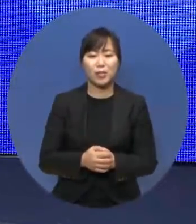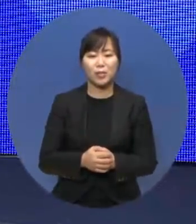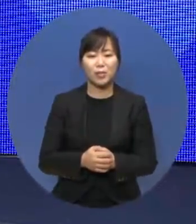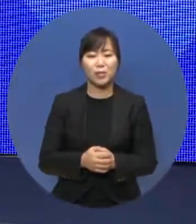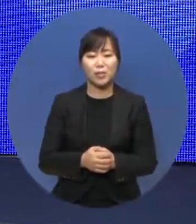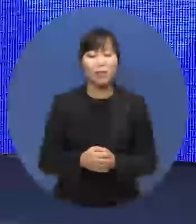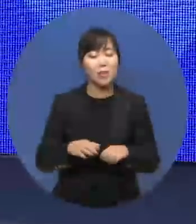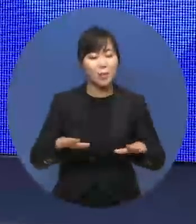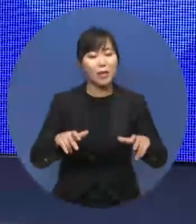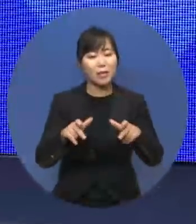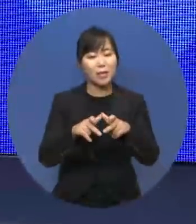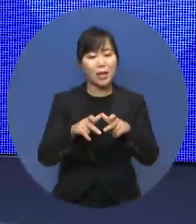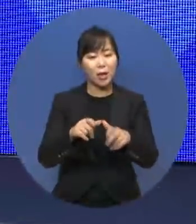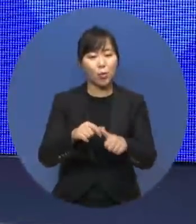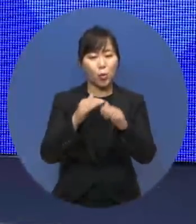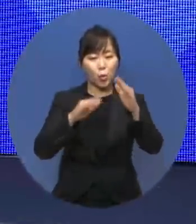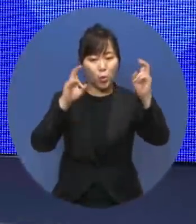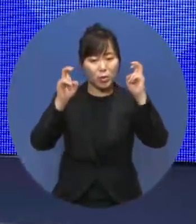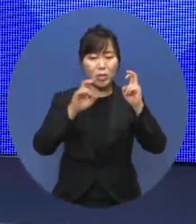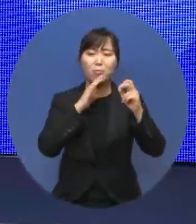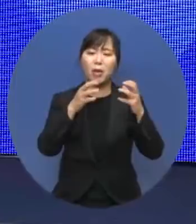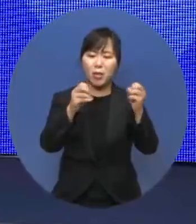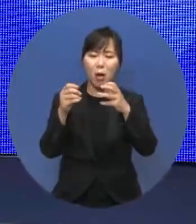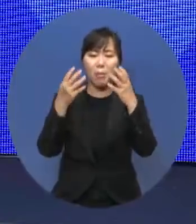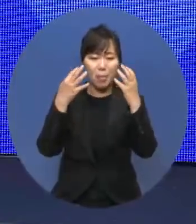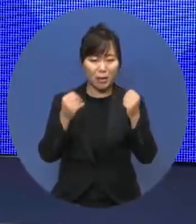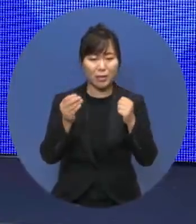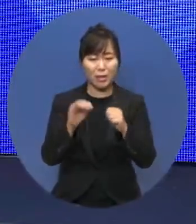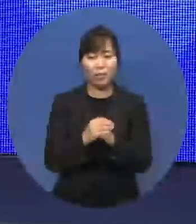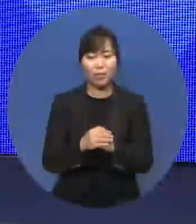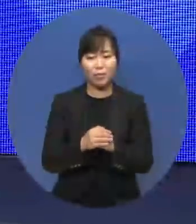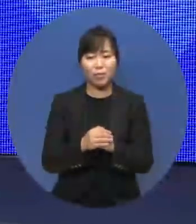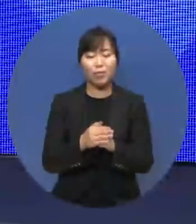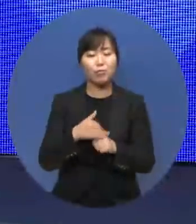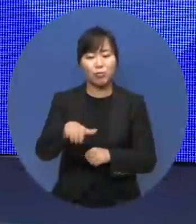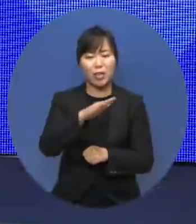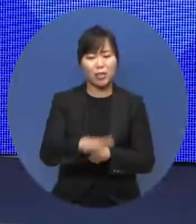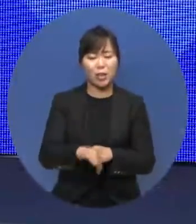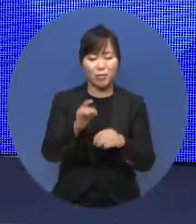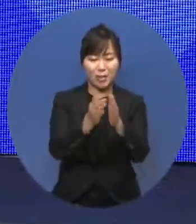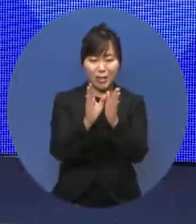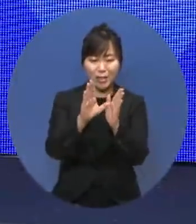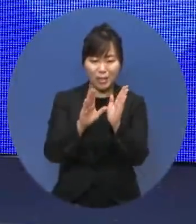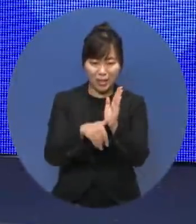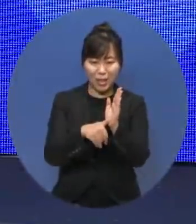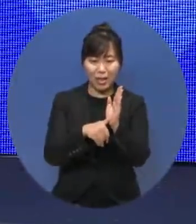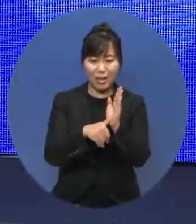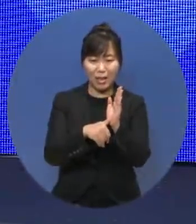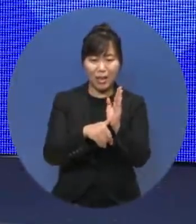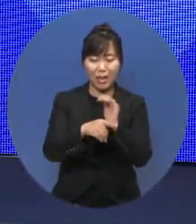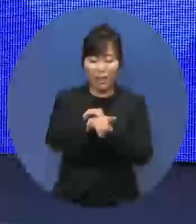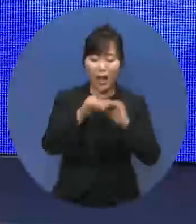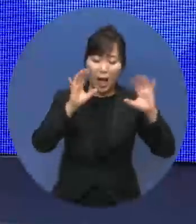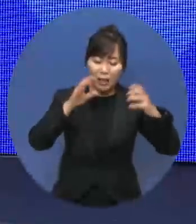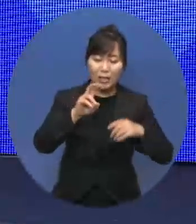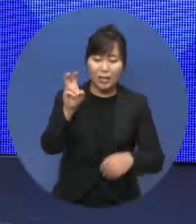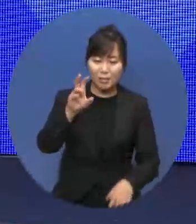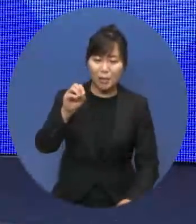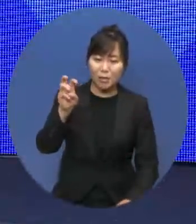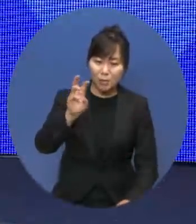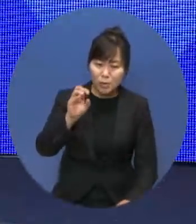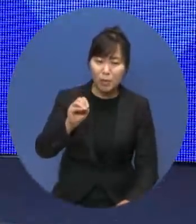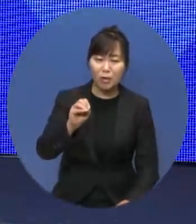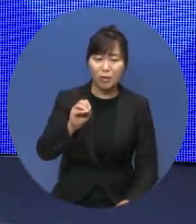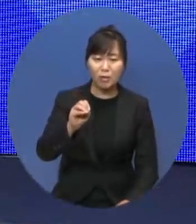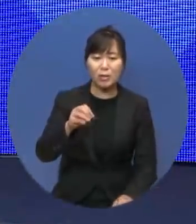이분에는 장애인 고용공단하고도 사실 많은 얘기가 있었는데요. 제가 처음에 시작했을 때 아이들에게 20만 원, 30만 원